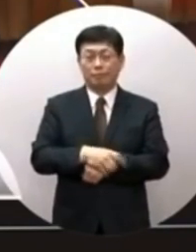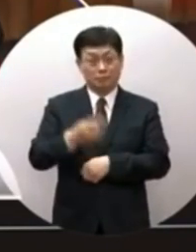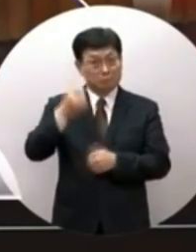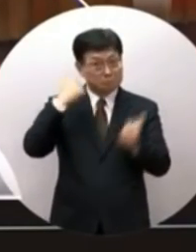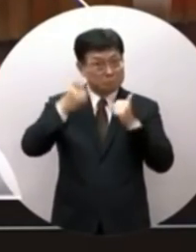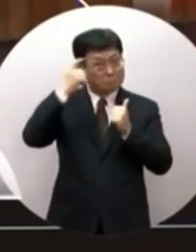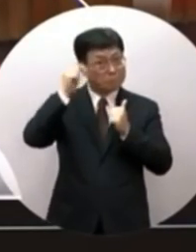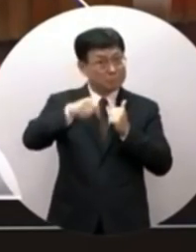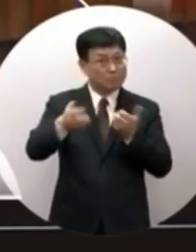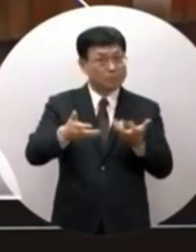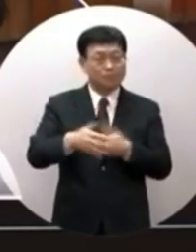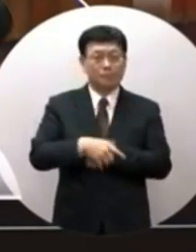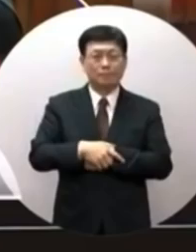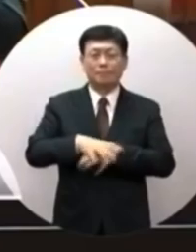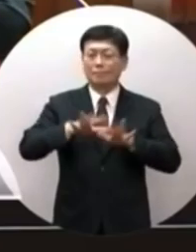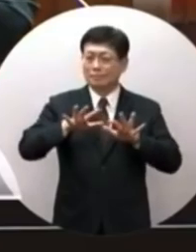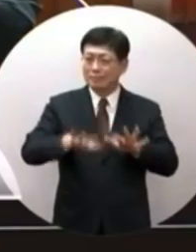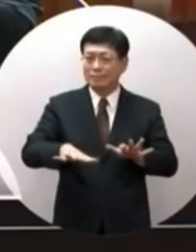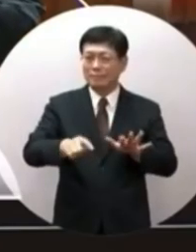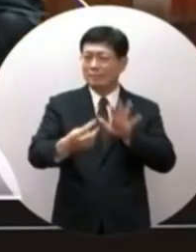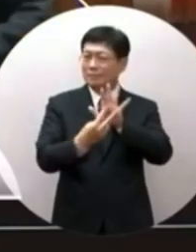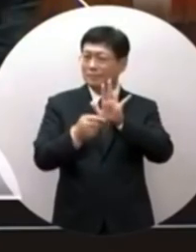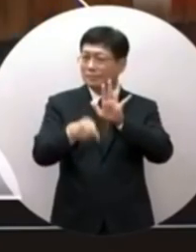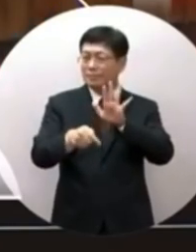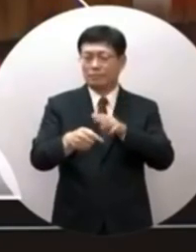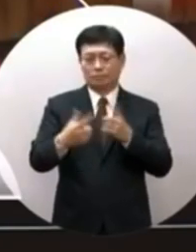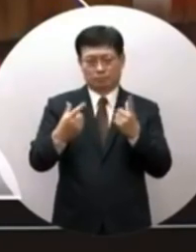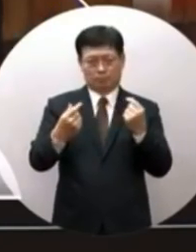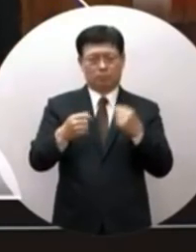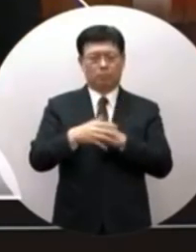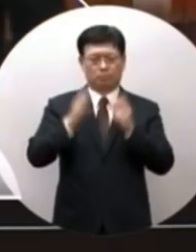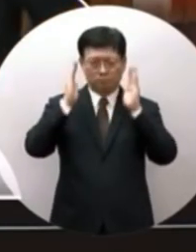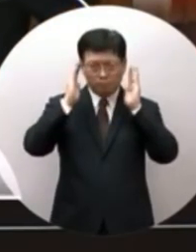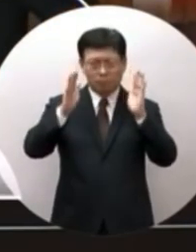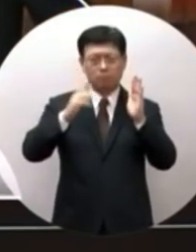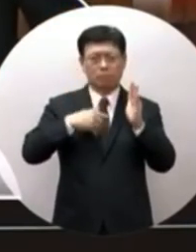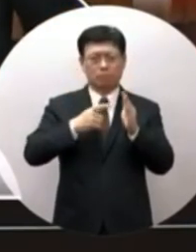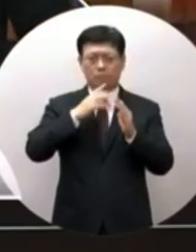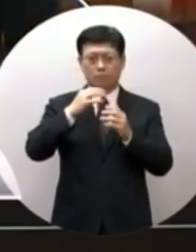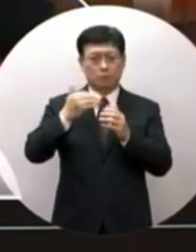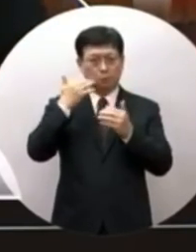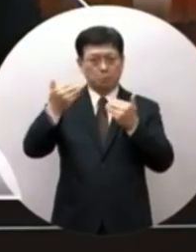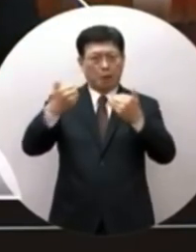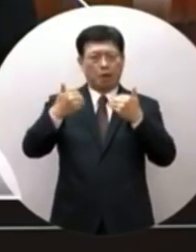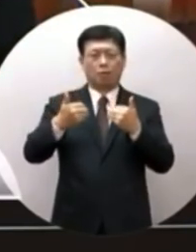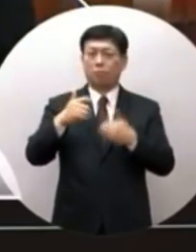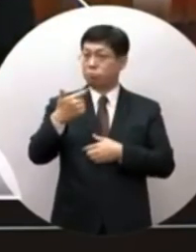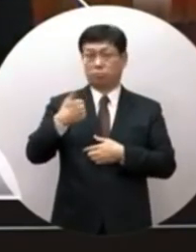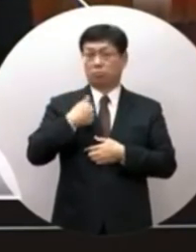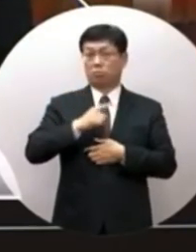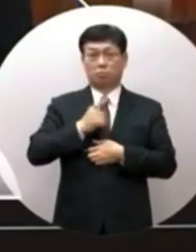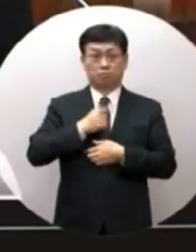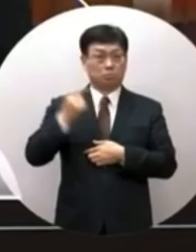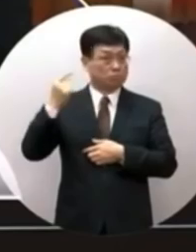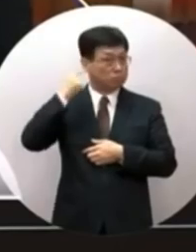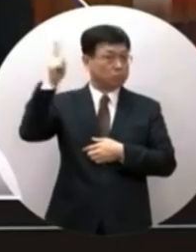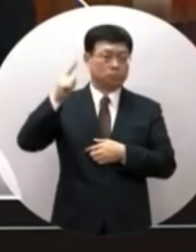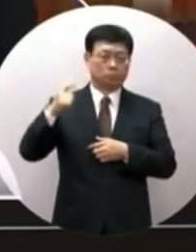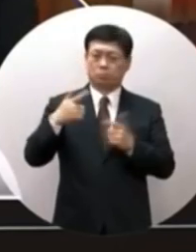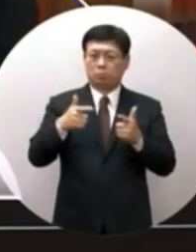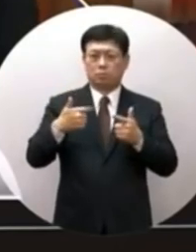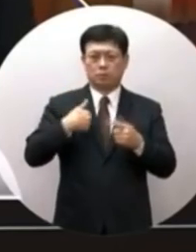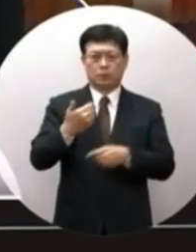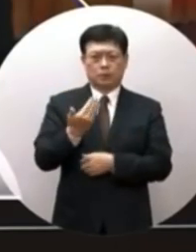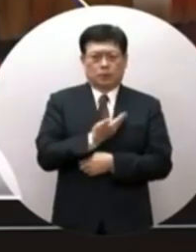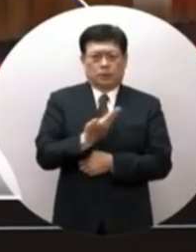这代志，我今仔日我们来正式来跟我挑战的，不是讲我袂听人建议，愈